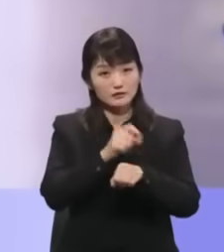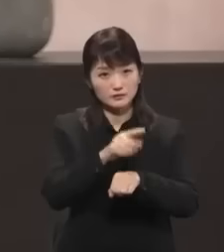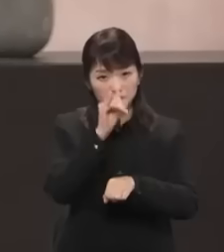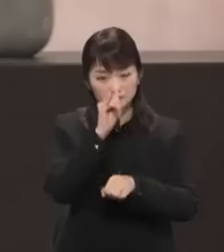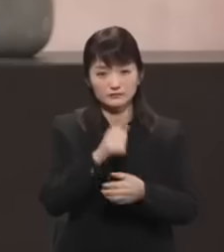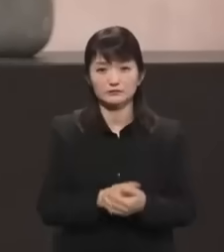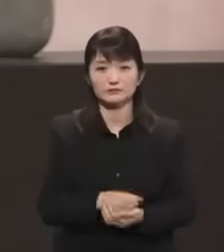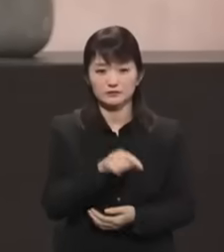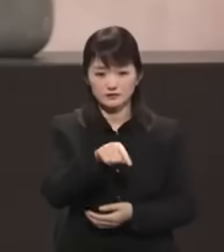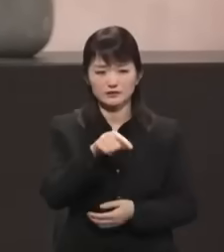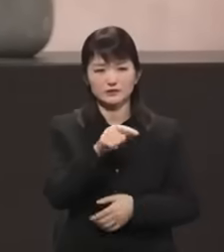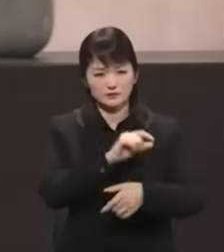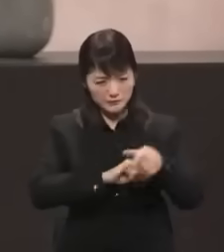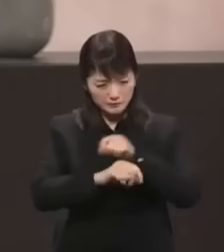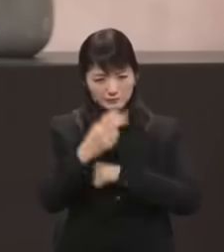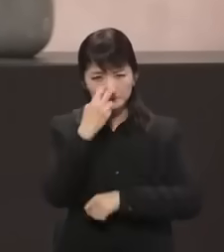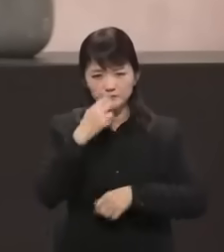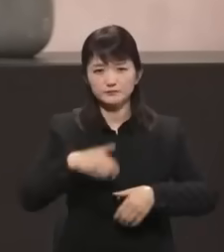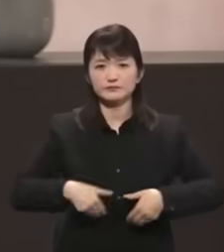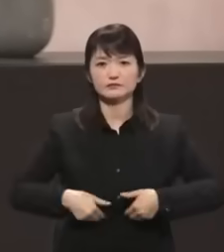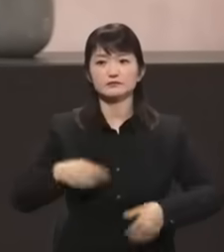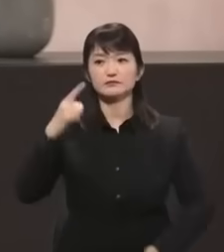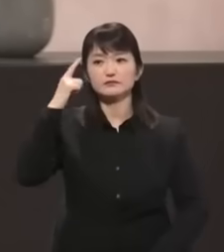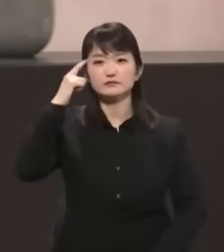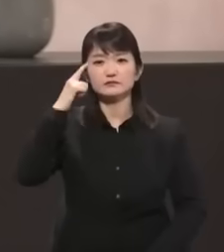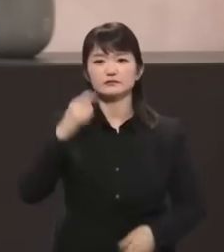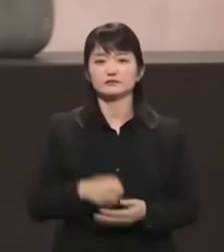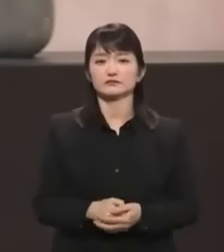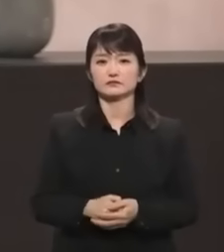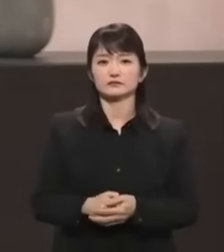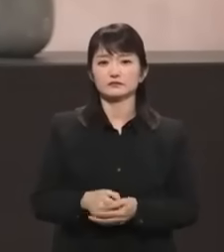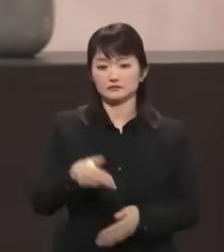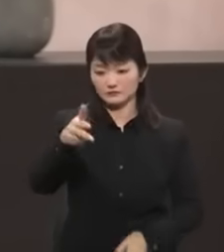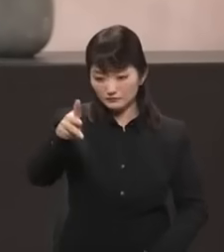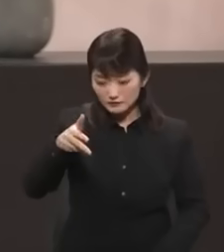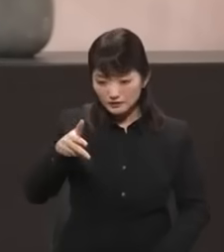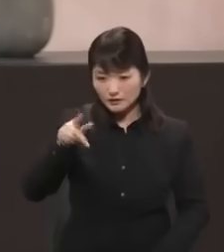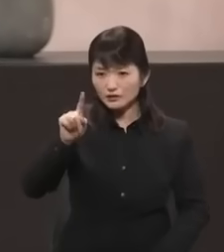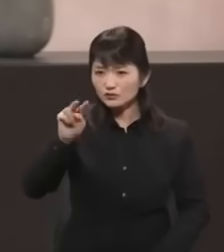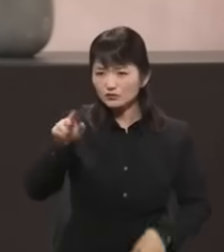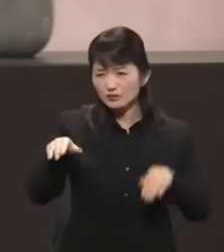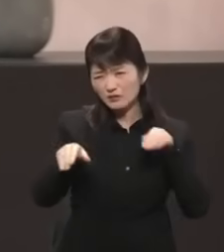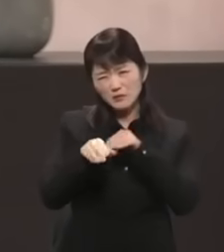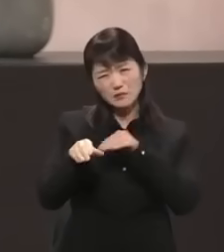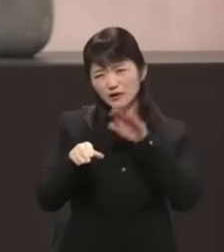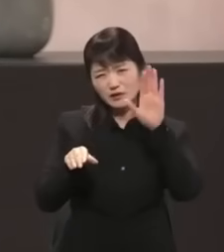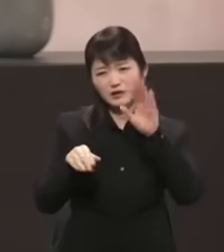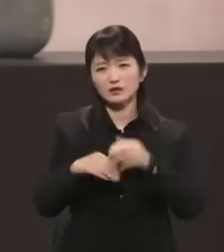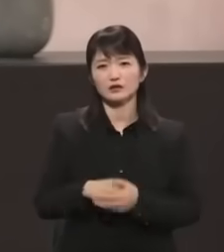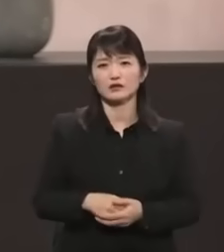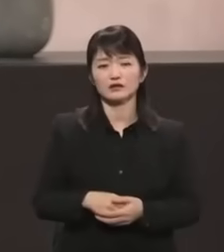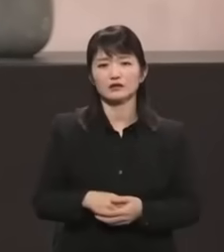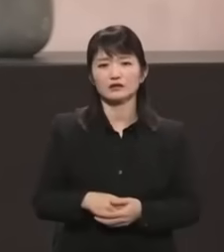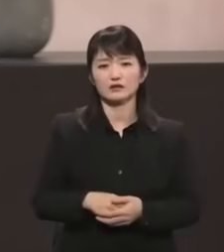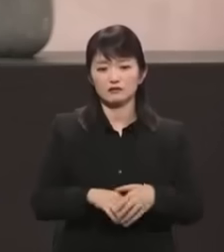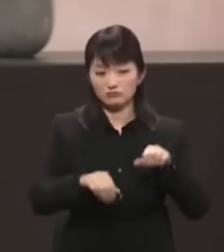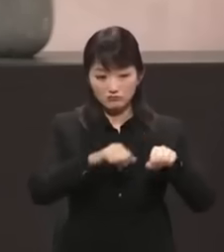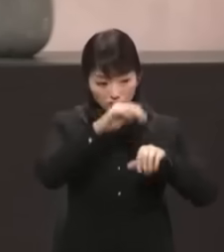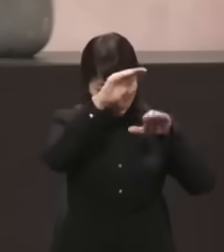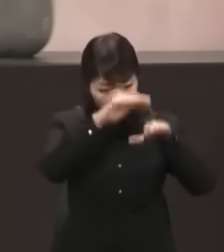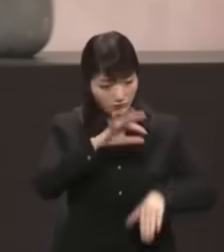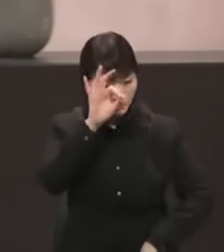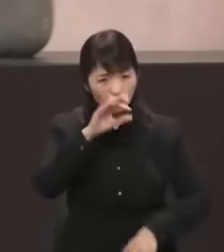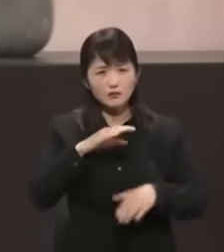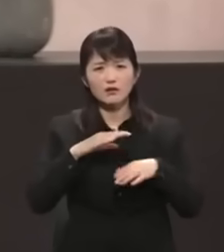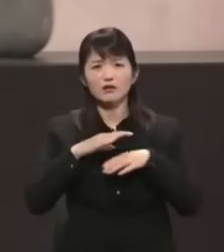거에 대해서 조금 더 적극적으로 봐야 될 것 같습니다 왜냐면 이게 차량이 뭐 한두대 이렇게 파손된게 아니라 행위 내용만 보더라도 사실 너무 좀 좀